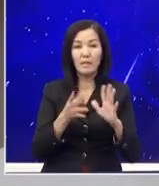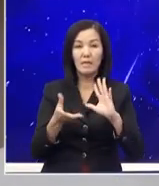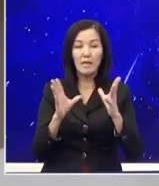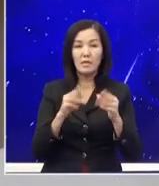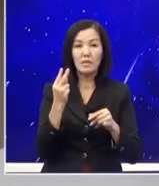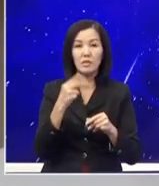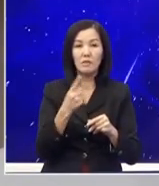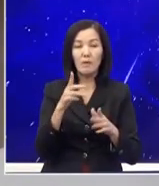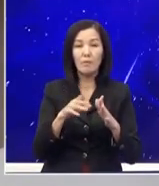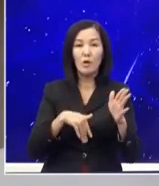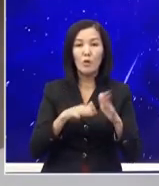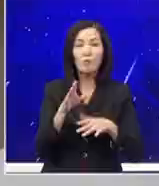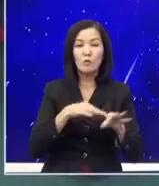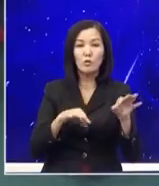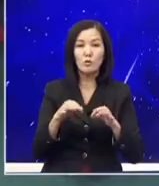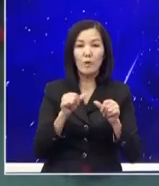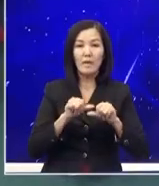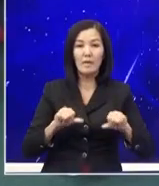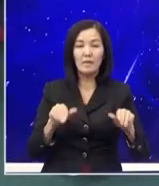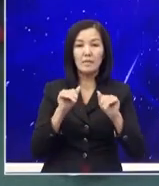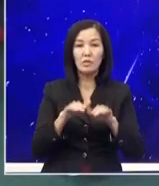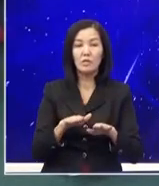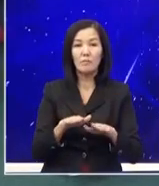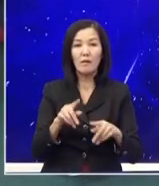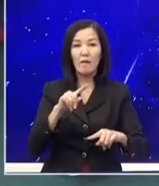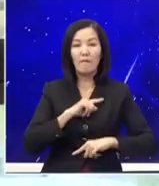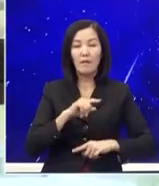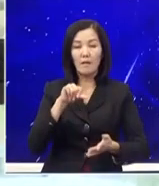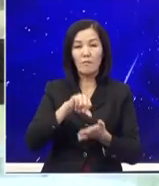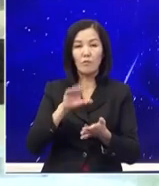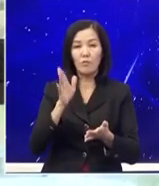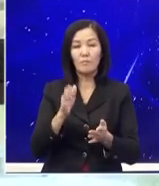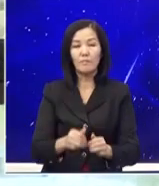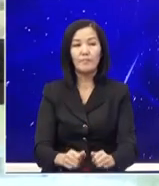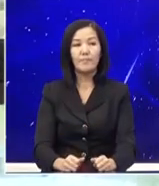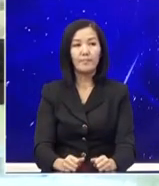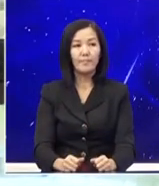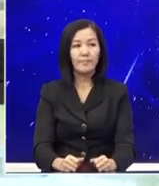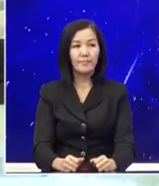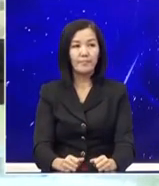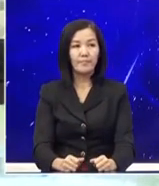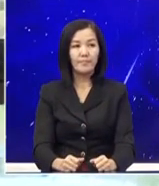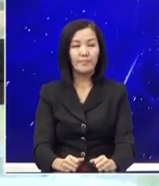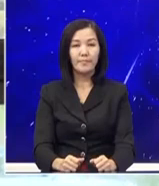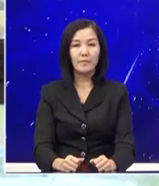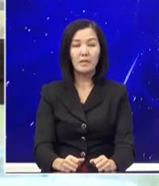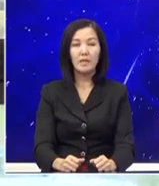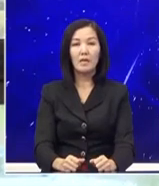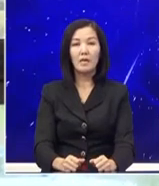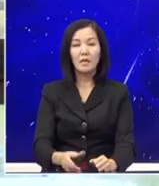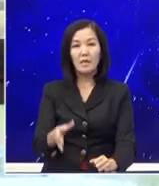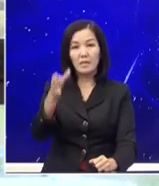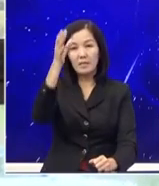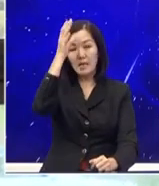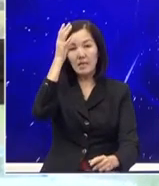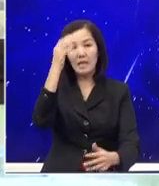Нәтижесінде 21 үздік жоба қазылар алқасының шешімімен финалға өтті. Очень хорошие работы, которые достойны. Зияткерлік жарысты